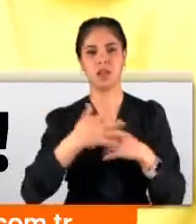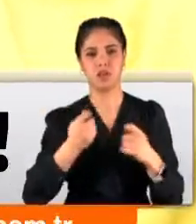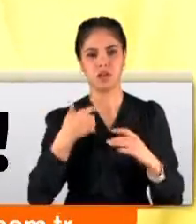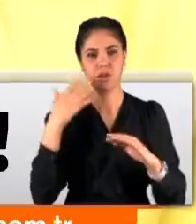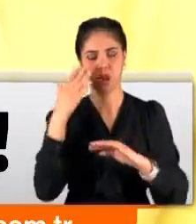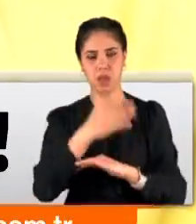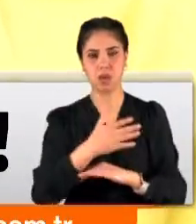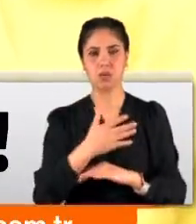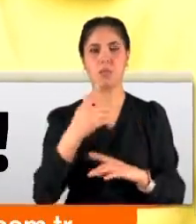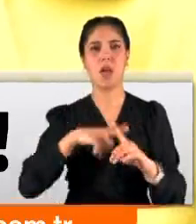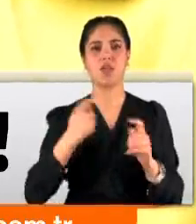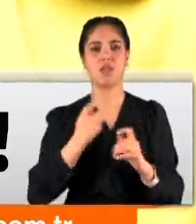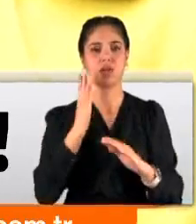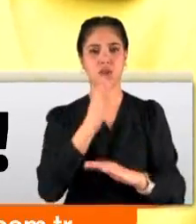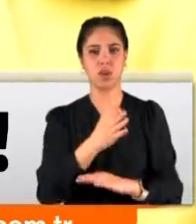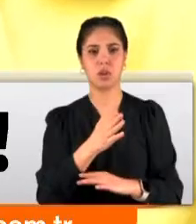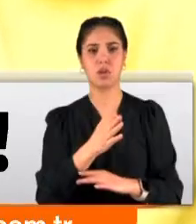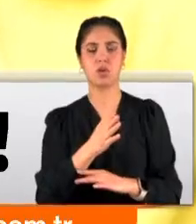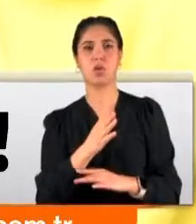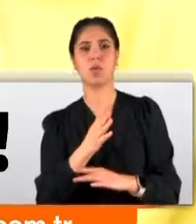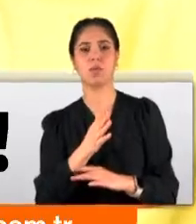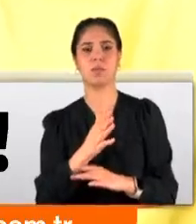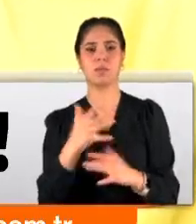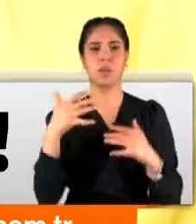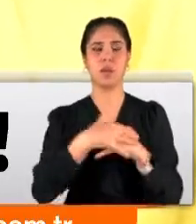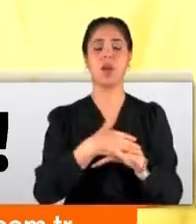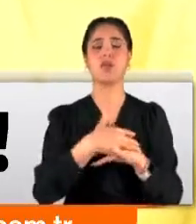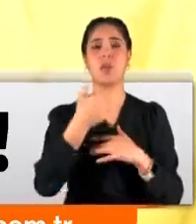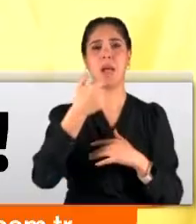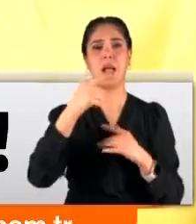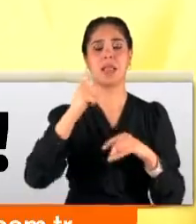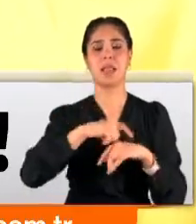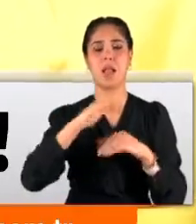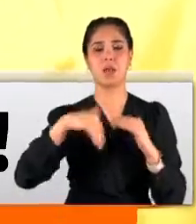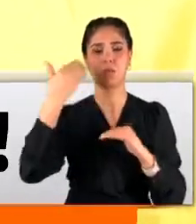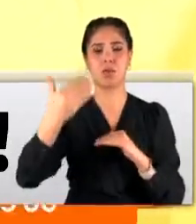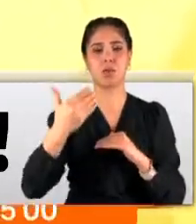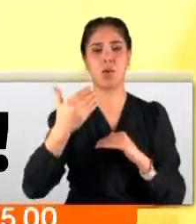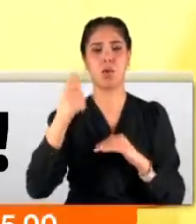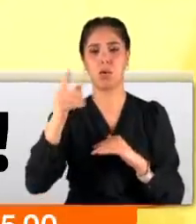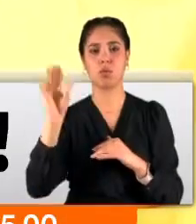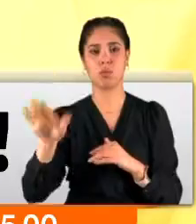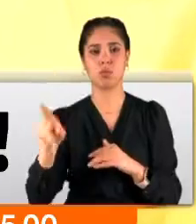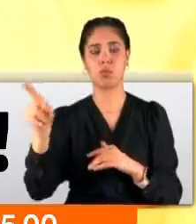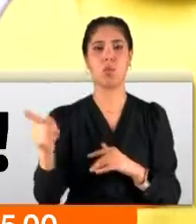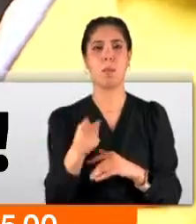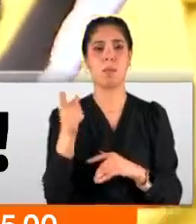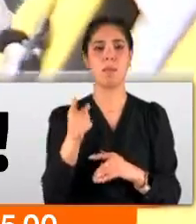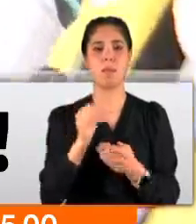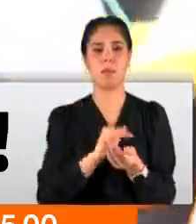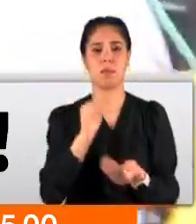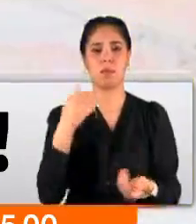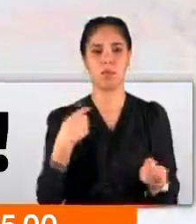olursa ek işe gidiyorum gündelikli akşam 6'dan sonra. Öyle öyle o çocuğun o cihaz parasını